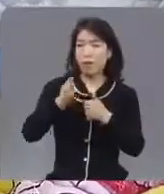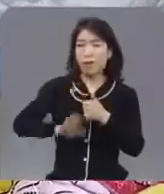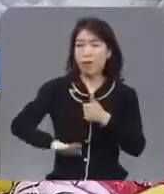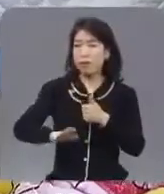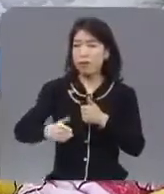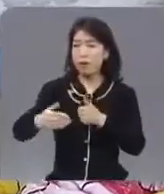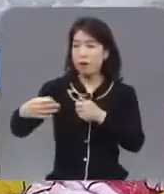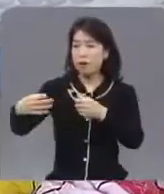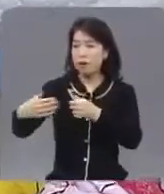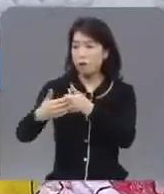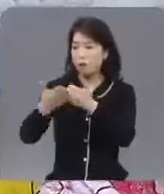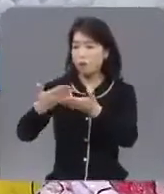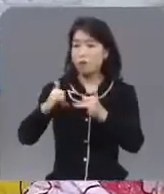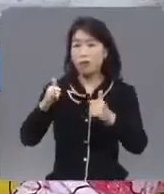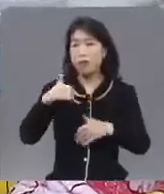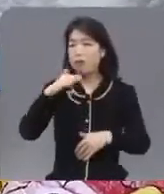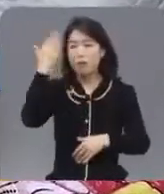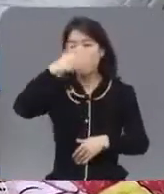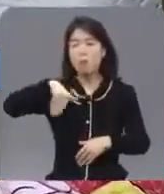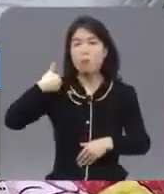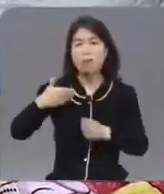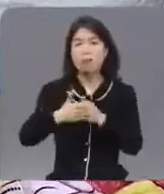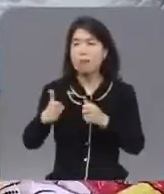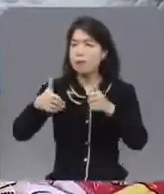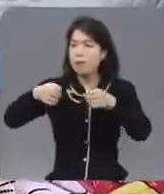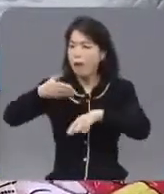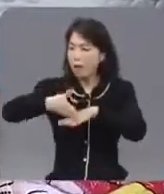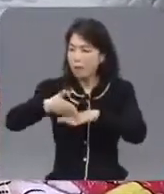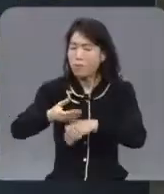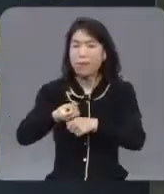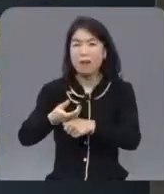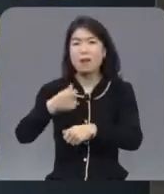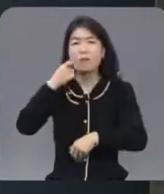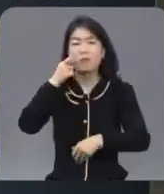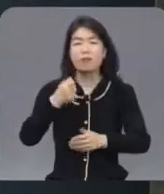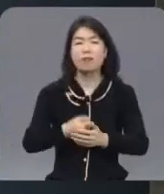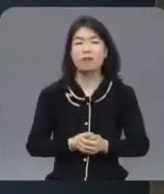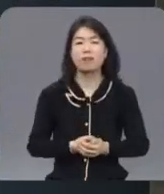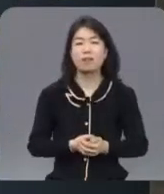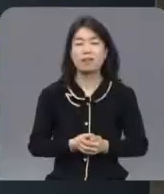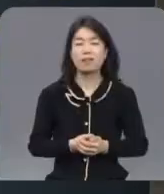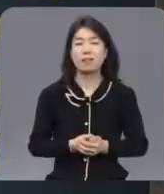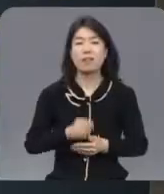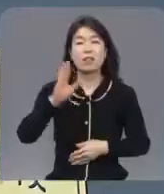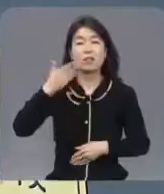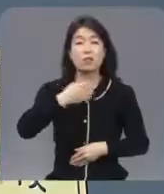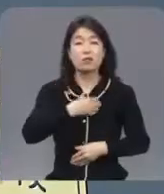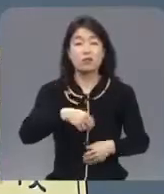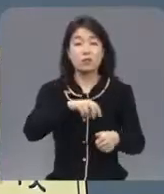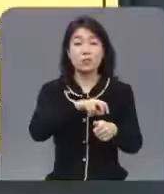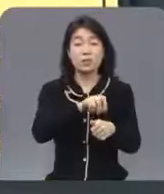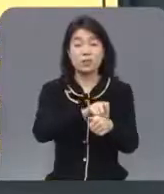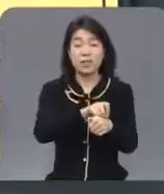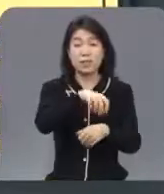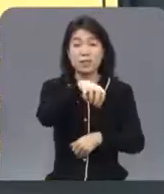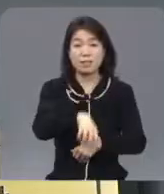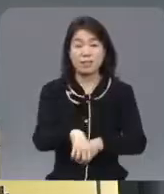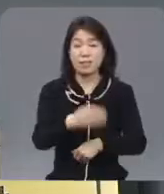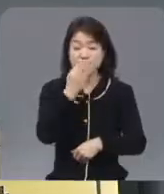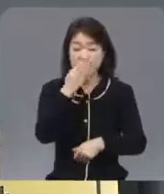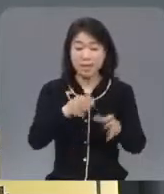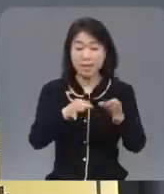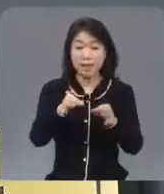모르니까 뭐 소파 더욱 고맙다고 인사도 못 하는 거지 최근 주민센터에 착한가게 현판 이